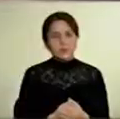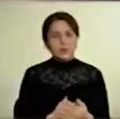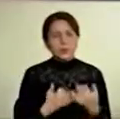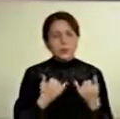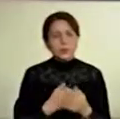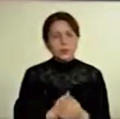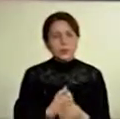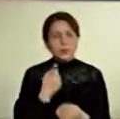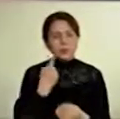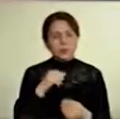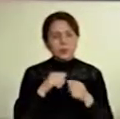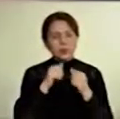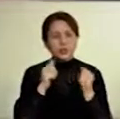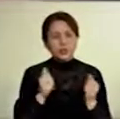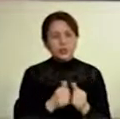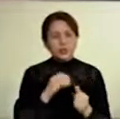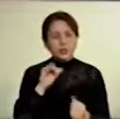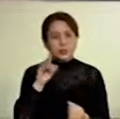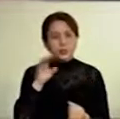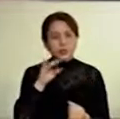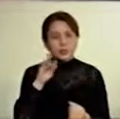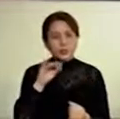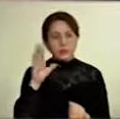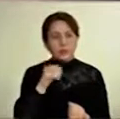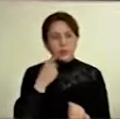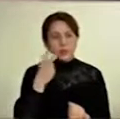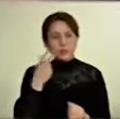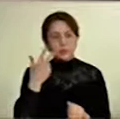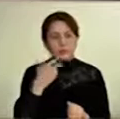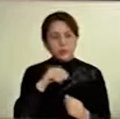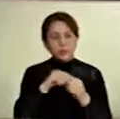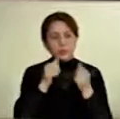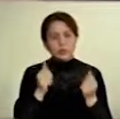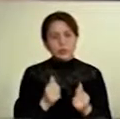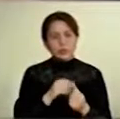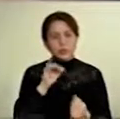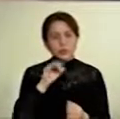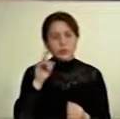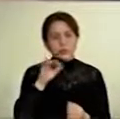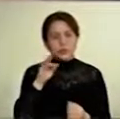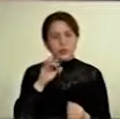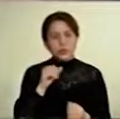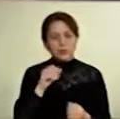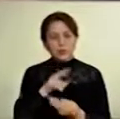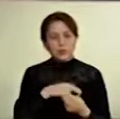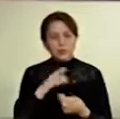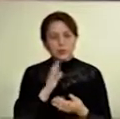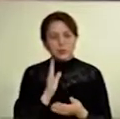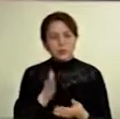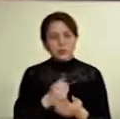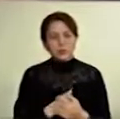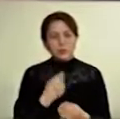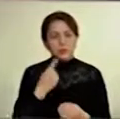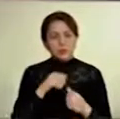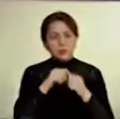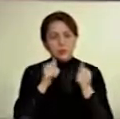Endi birinchi shaklimizning yuzini va ikkinchi va uchinchi shakllarimizning yuzini topamiz. Birinchi shaklimizning